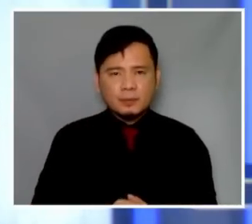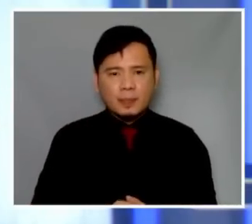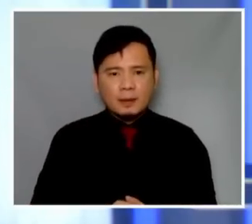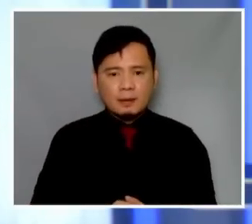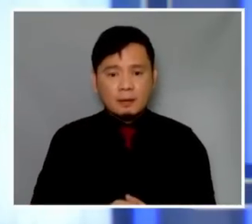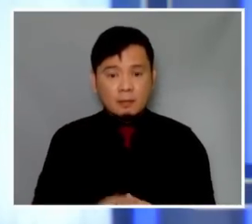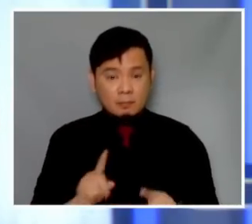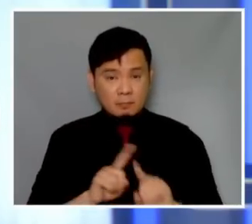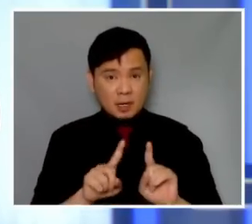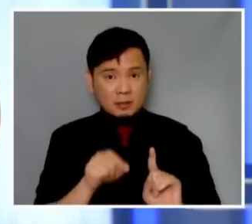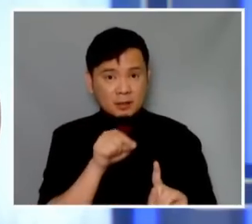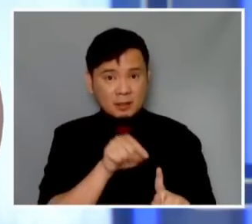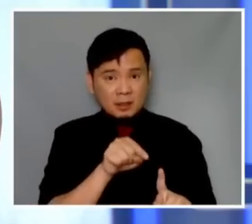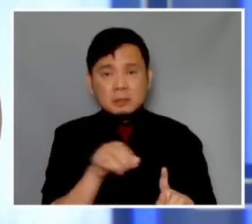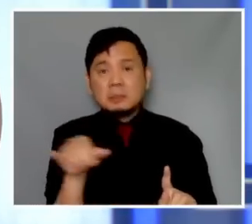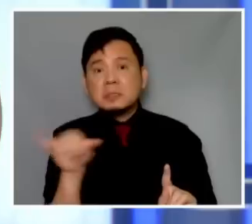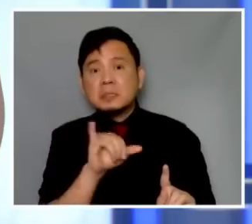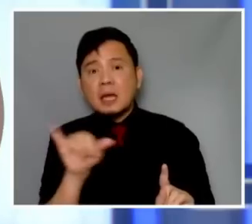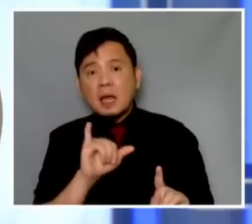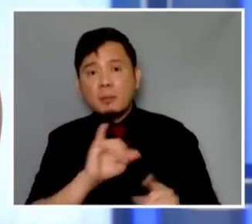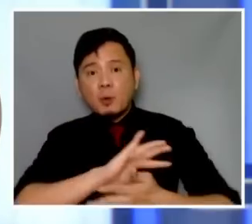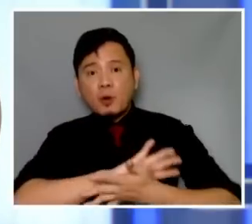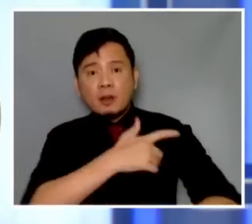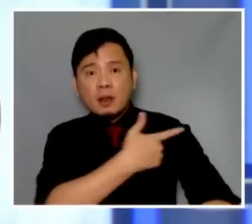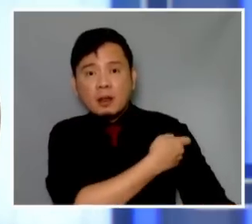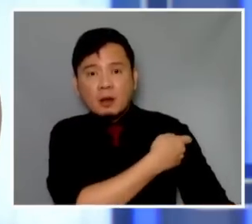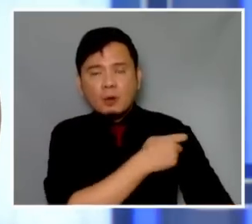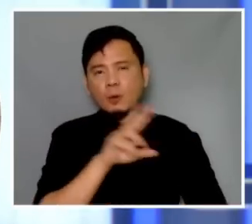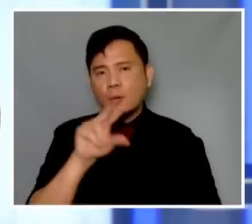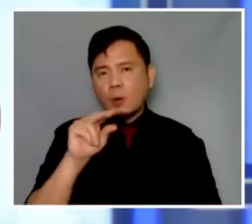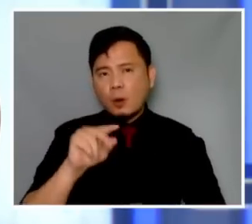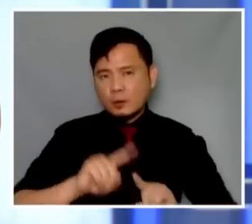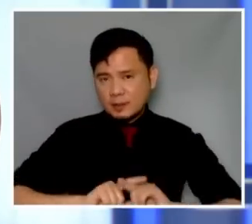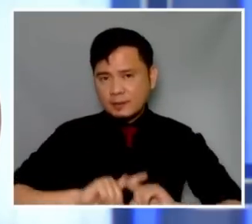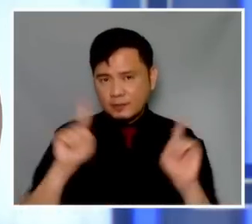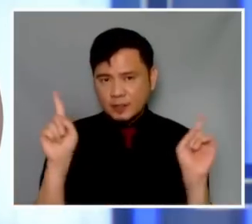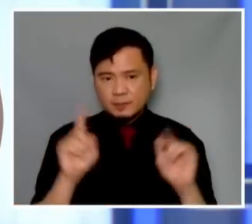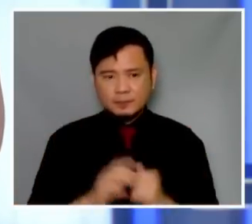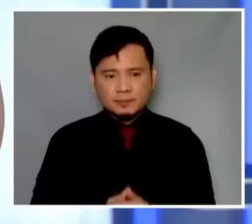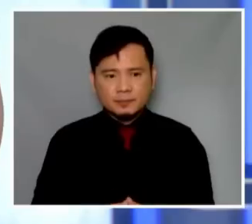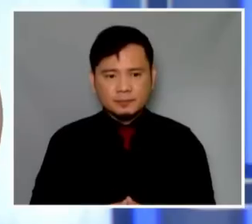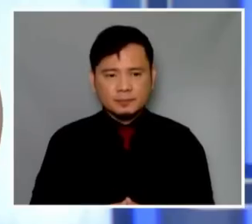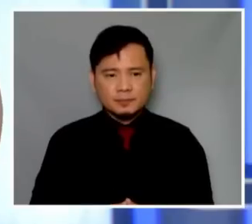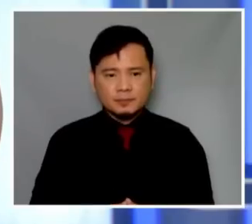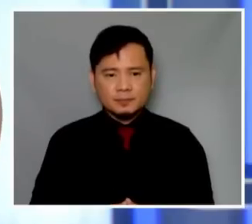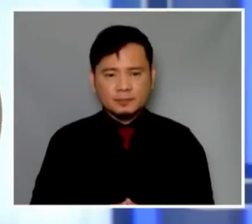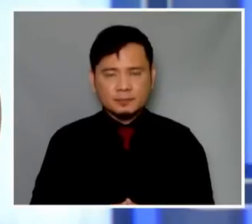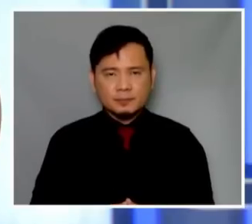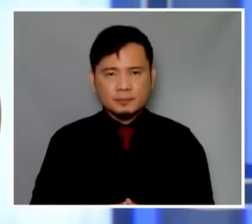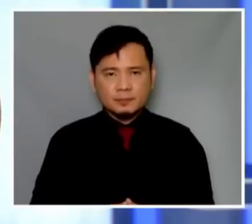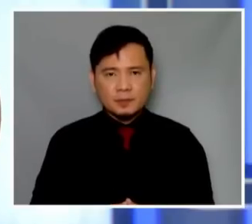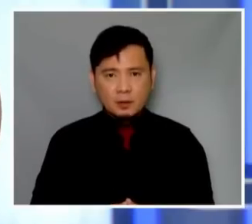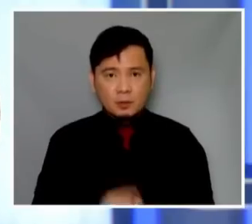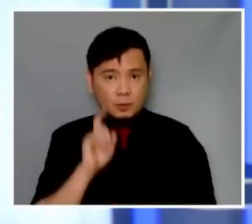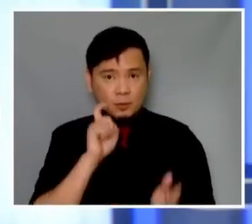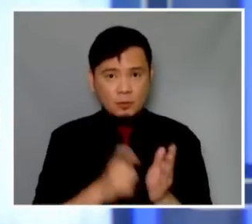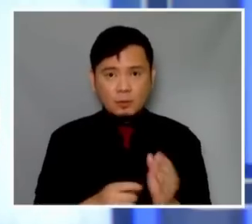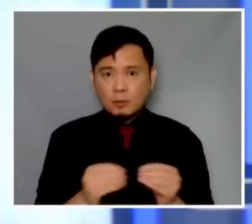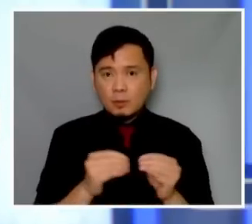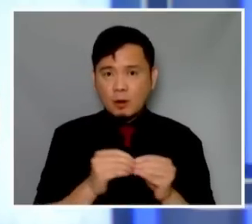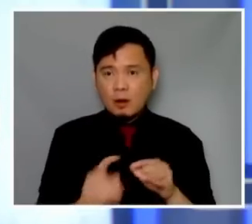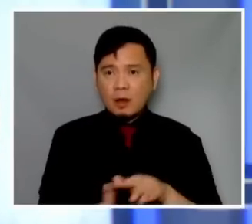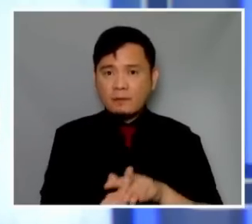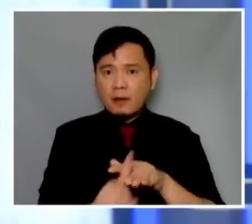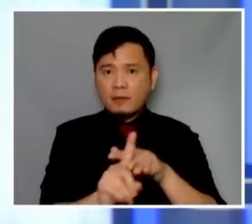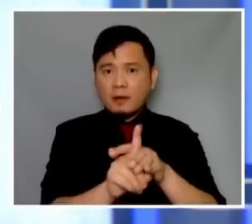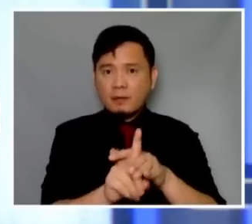pamalit sa COVID vaccine o booster shot ngayong may banta ng pagsipa ng mga kaso. Nagpapatrol, Alvin